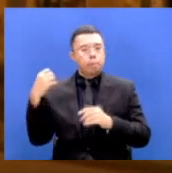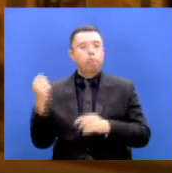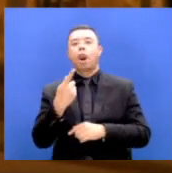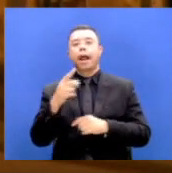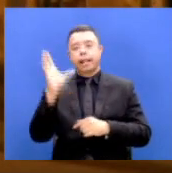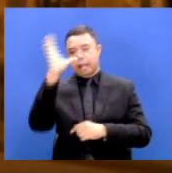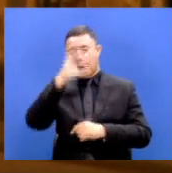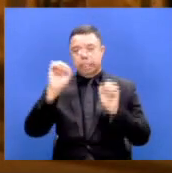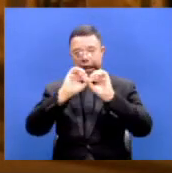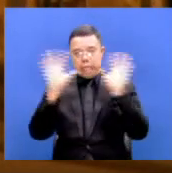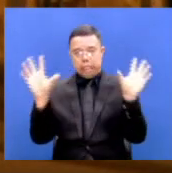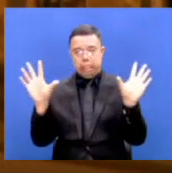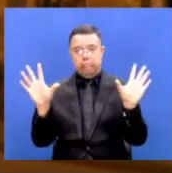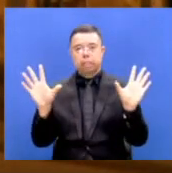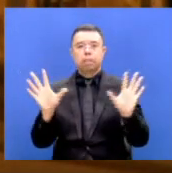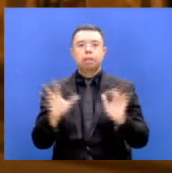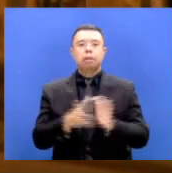terang.